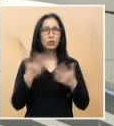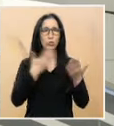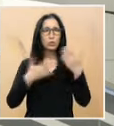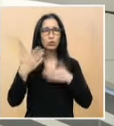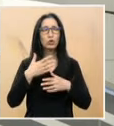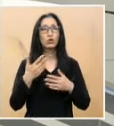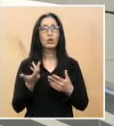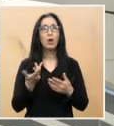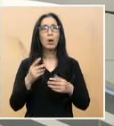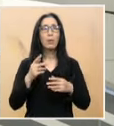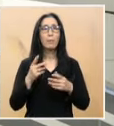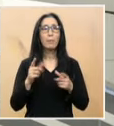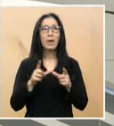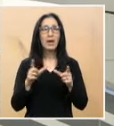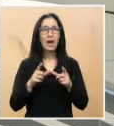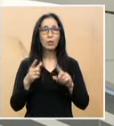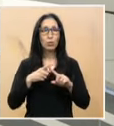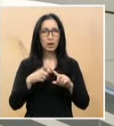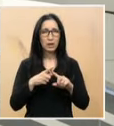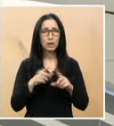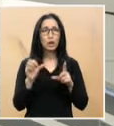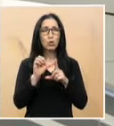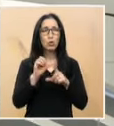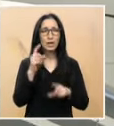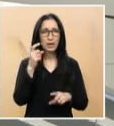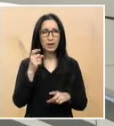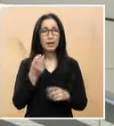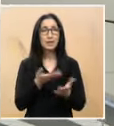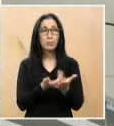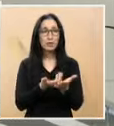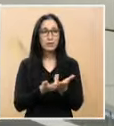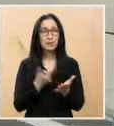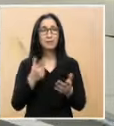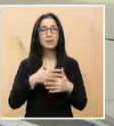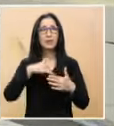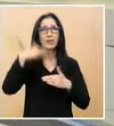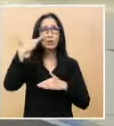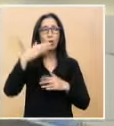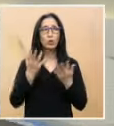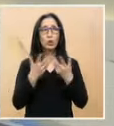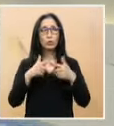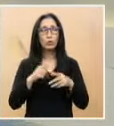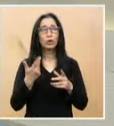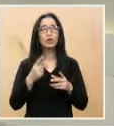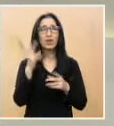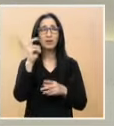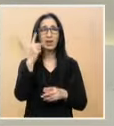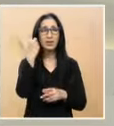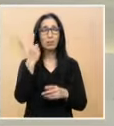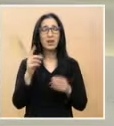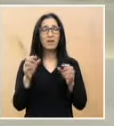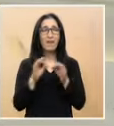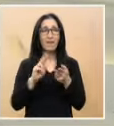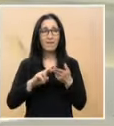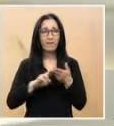– професионалната гимназия по механотехника Юрий Гагарин. За предизвикателствата на високотехнологичния 21 век и